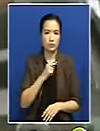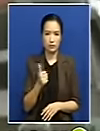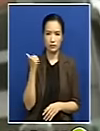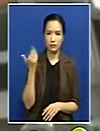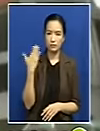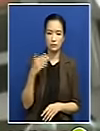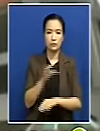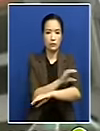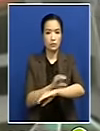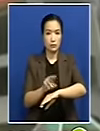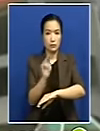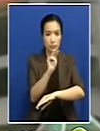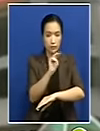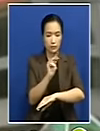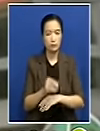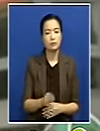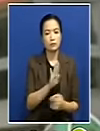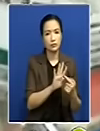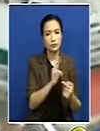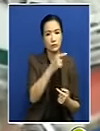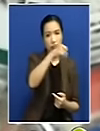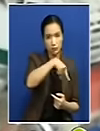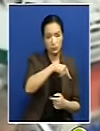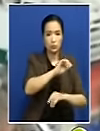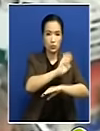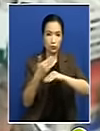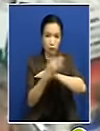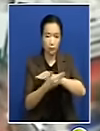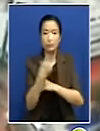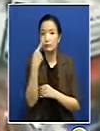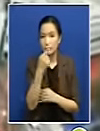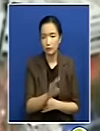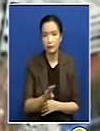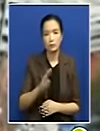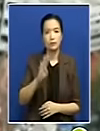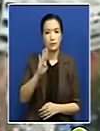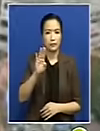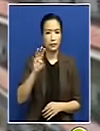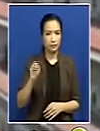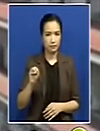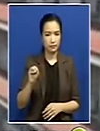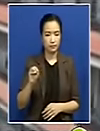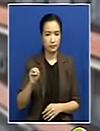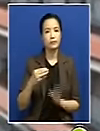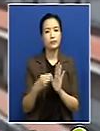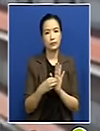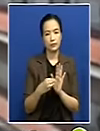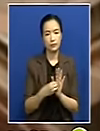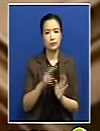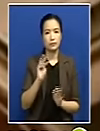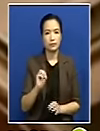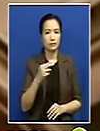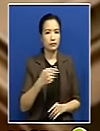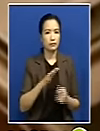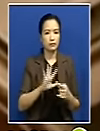ที่เดินรถสายสีน้ำเงินเดิมเส้นบางซื่อหัวลำโพงก็คือ BM หรือว่าบริษัททางด่วนและรถไฟฟ้ากรุงเทพจำกัดมหาช